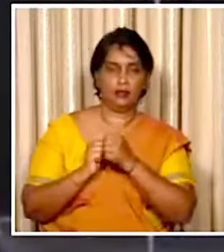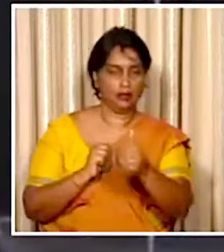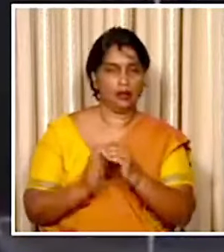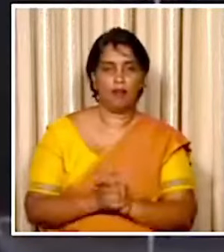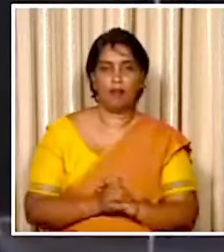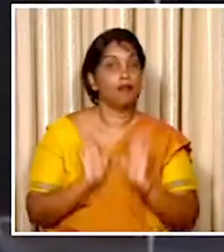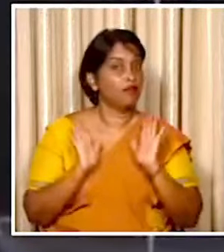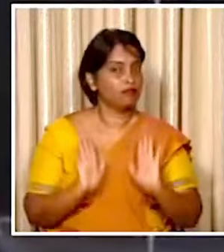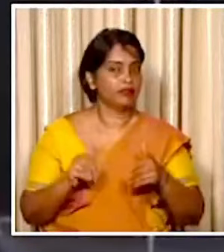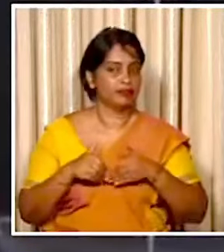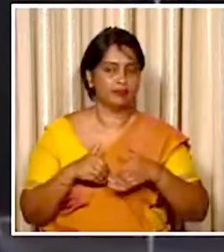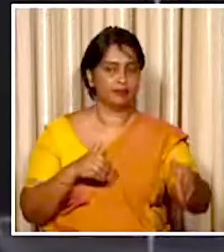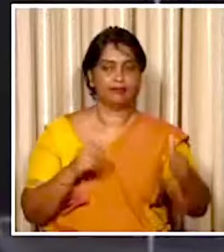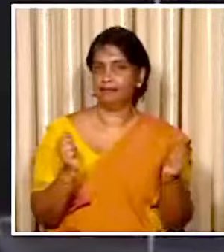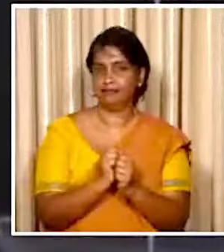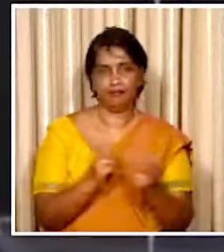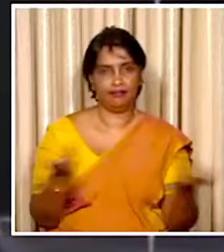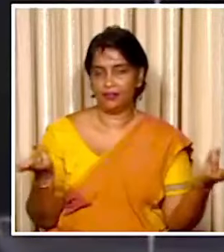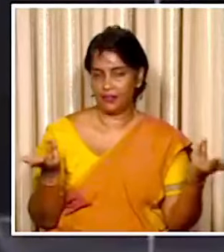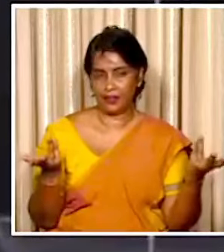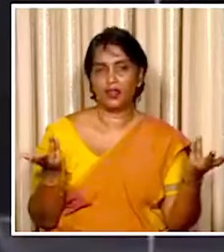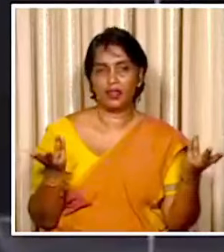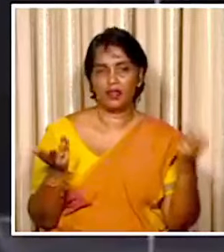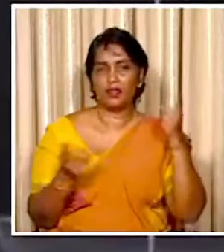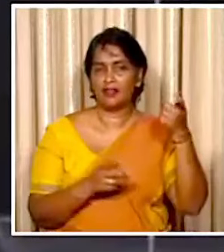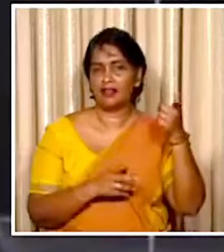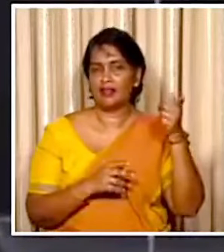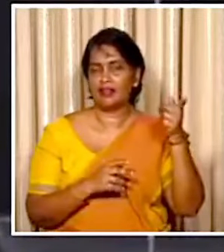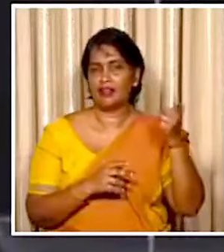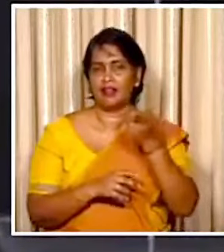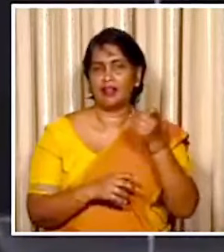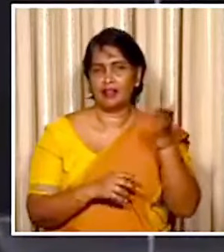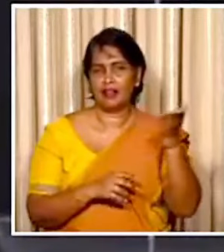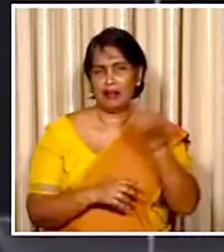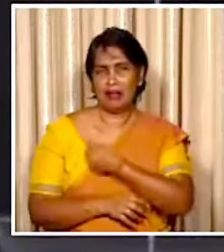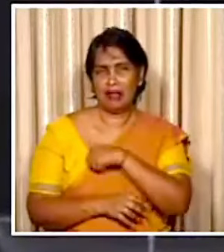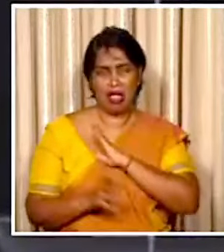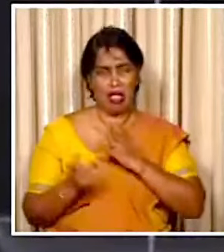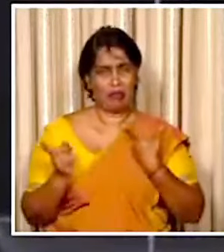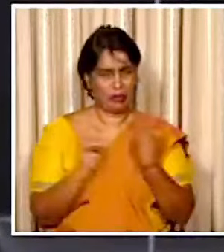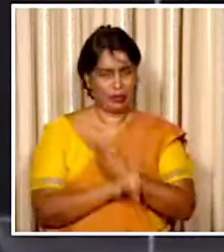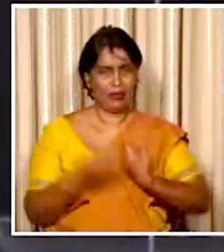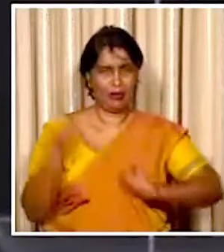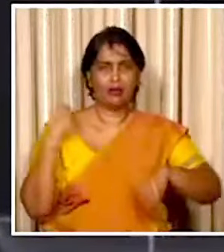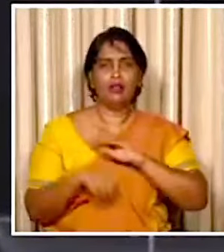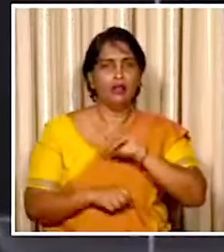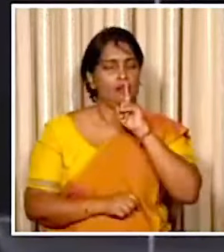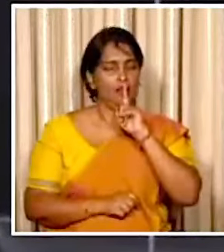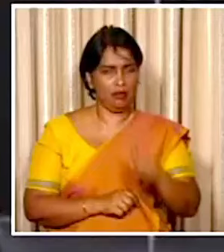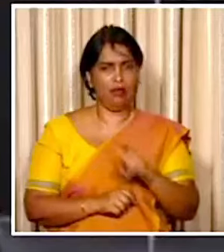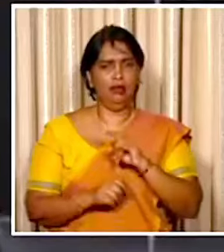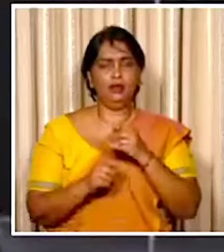කියලා. නමුත් මේ වෙනතුරු ගත්තු පියවරක් නැහැ. ඔය මීවන පලානේ කියන හාමුදු භික්ෂු වේශධාරියා කියනවා මේ